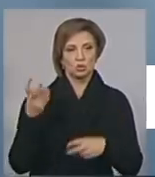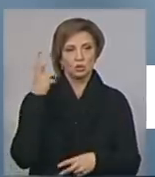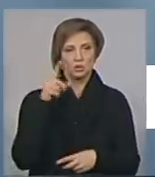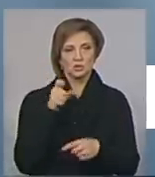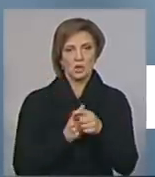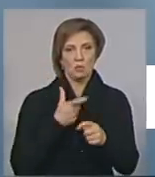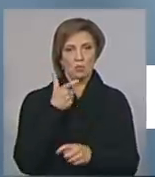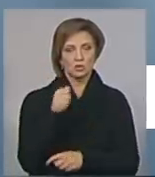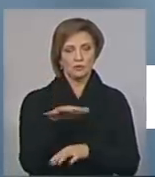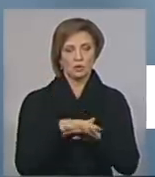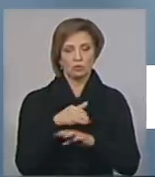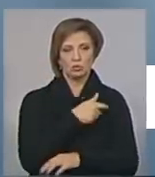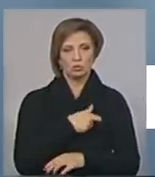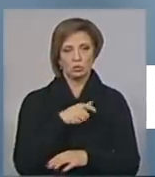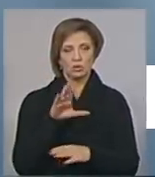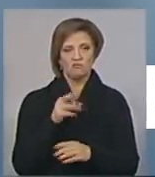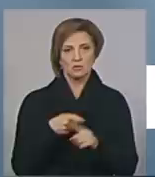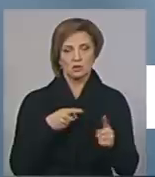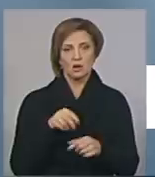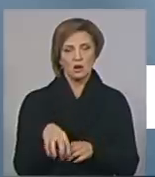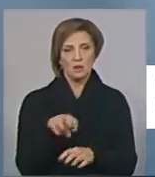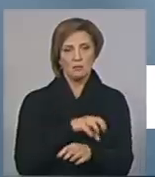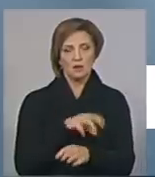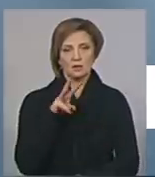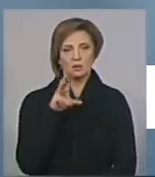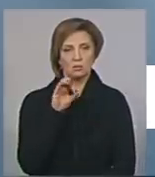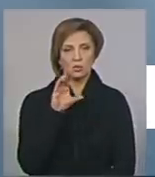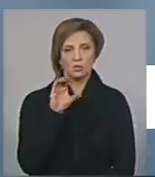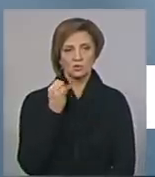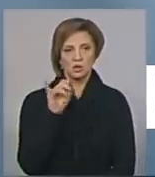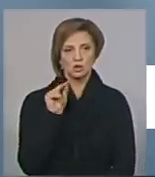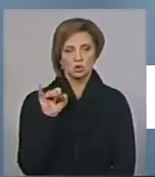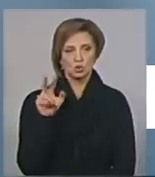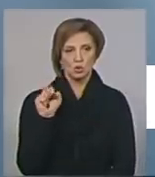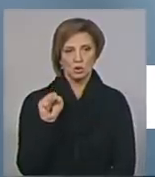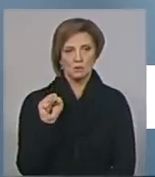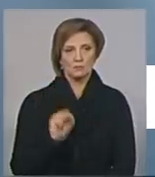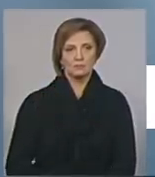за позовом народного депутата від радикальної партії Ігоря Мосійчука.